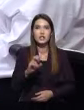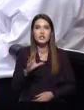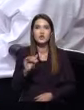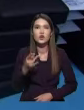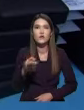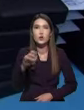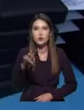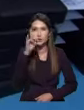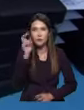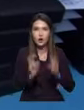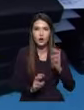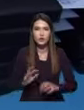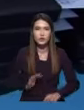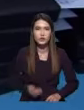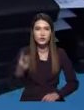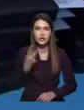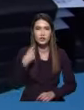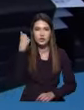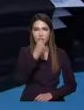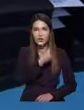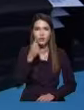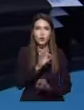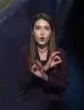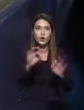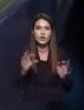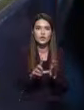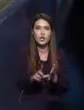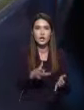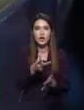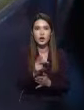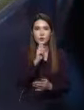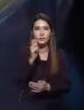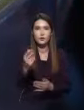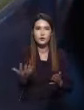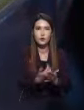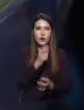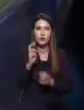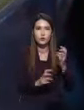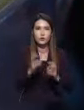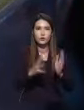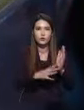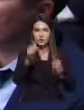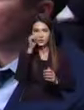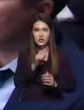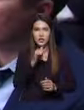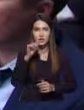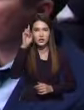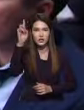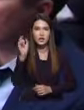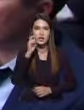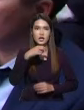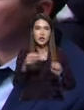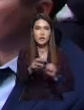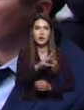Шевройл мұнай өндіру компаниясы 2-ші жыл қатарынан үздік салық төлеуші номинациясын иеленді. Өндіріс ошағы 9 айдың ішінде ел экономикасына 10